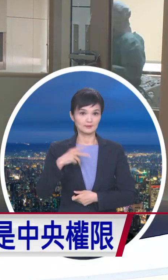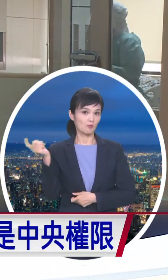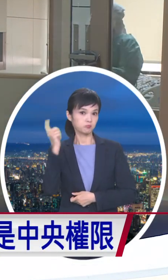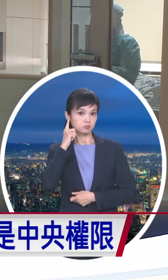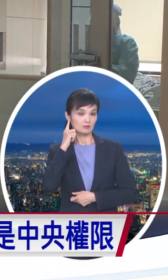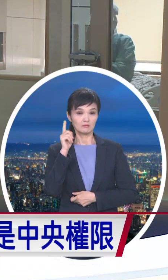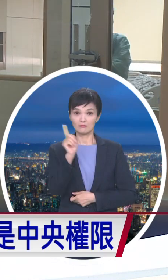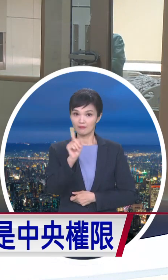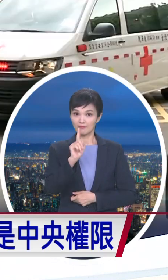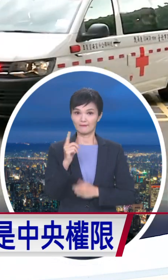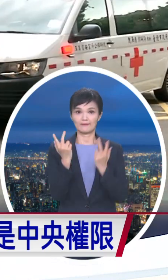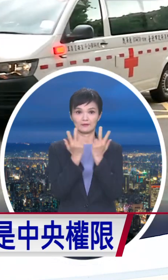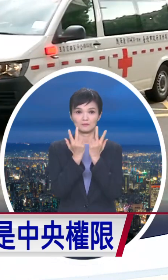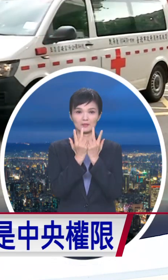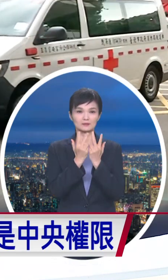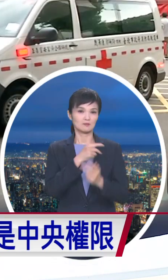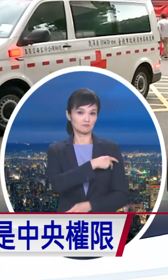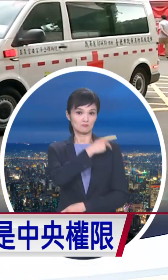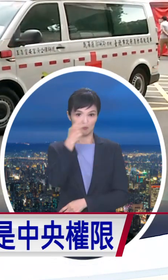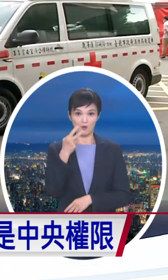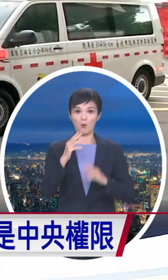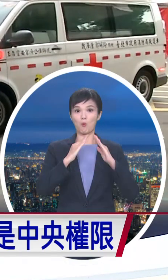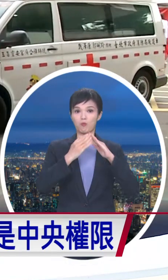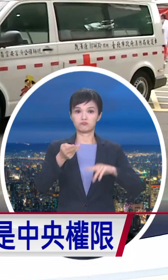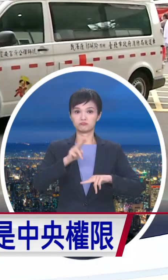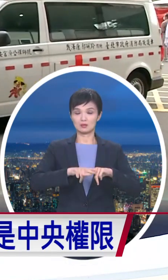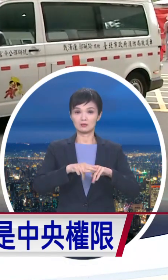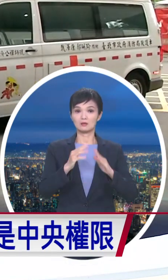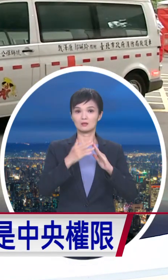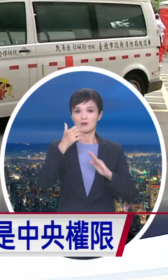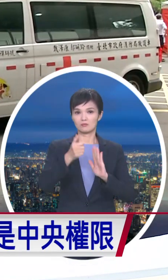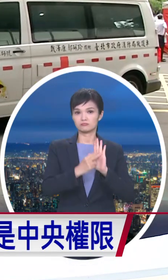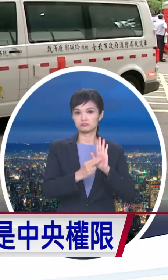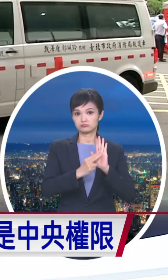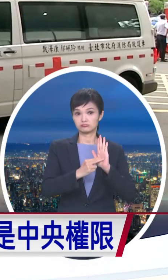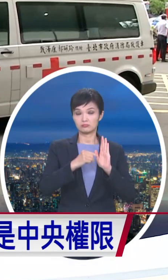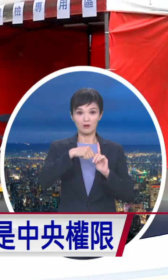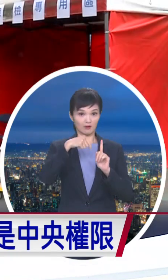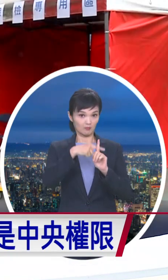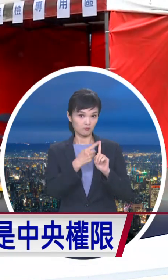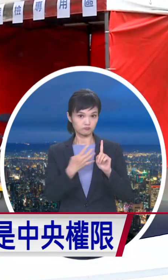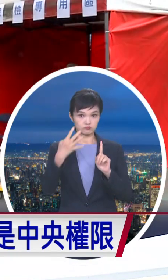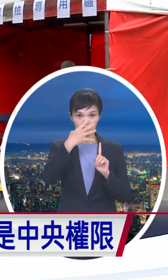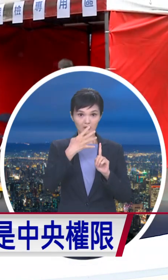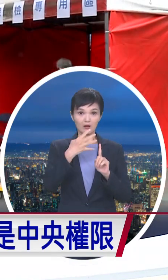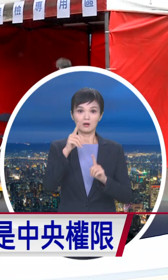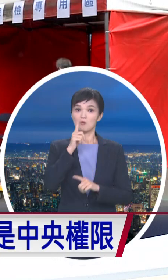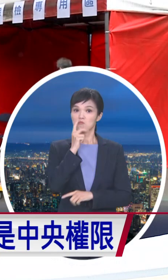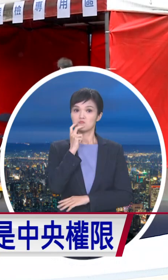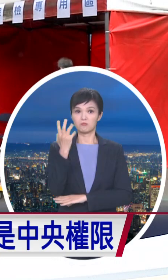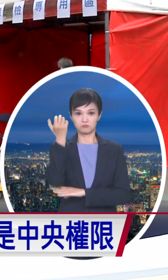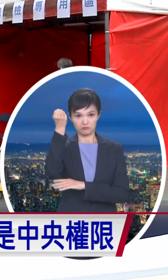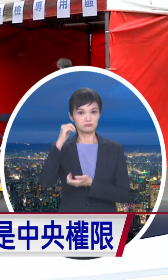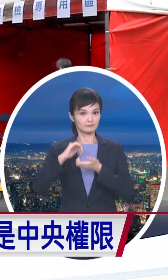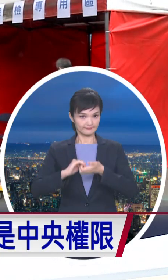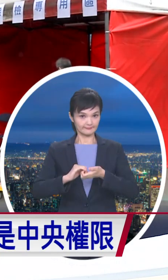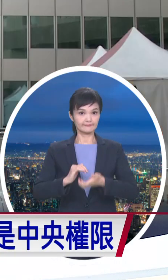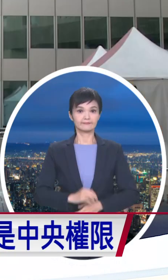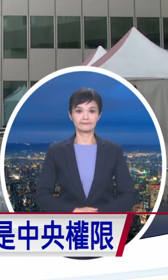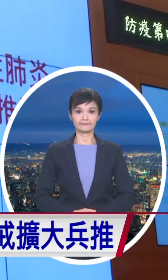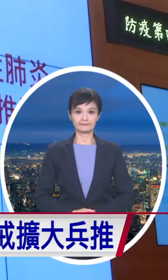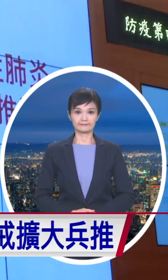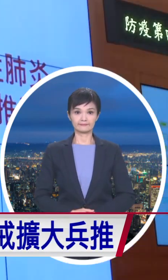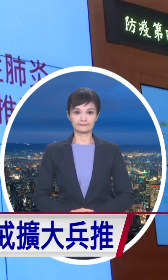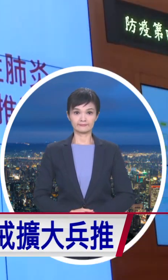有消息传出，新北市将在礼拜二来封城，新北市长侯友宜就说，升4级警戒是中央的权限。